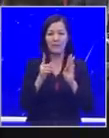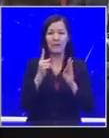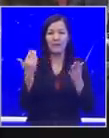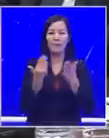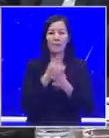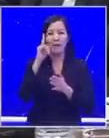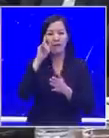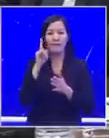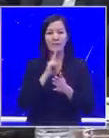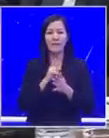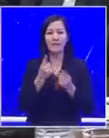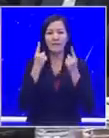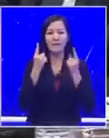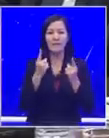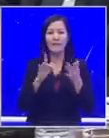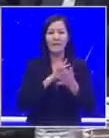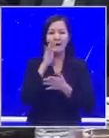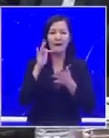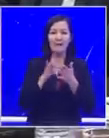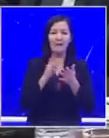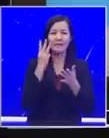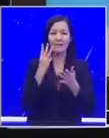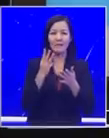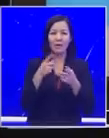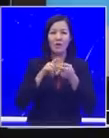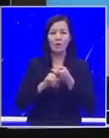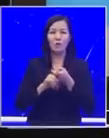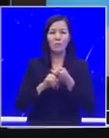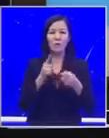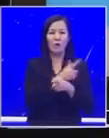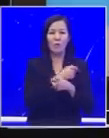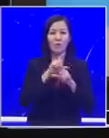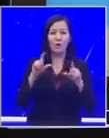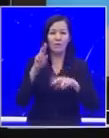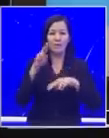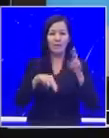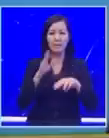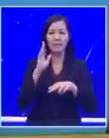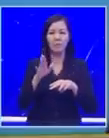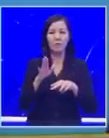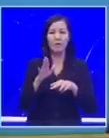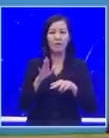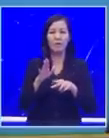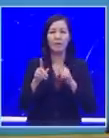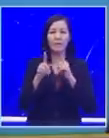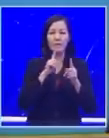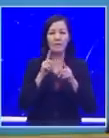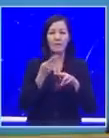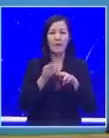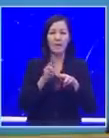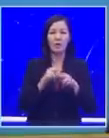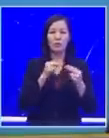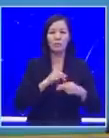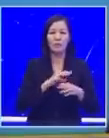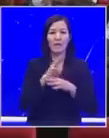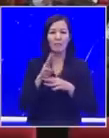жаңалық, Қазақстанның осы 3 ірі қаласында жұқпалы аурулар ауруханасы салынатын болды. Селекторлық кеңесте